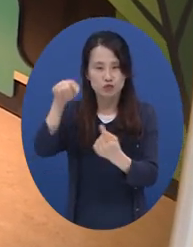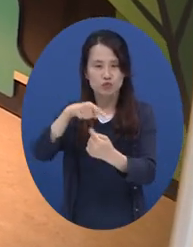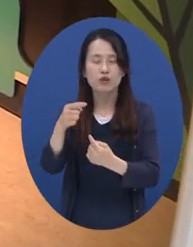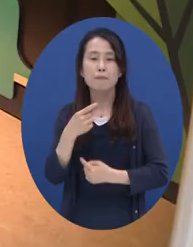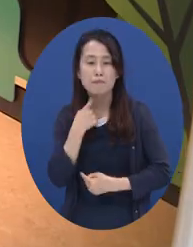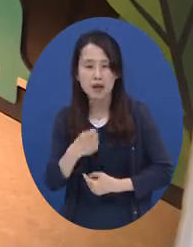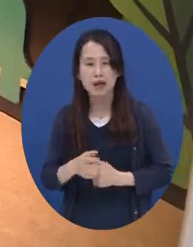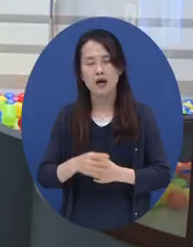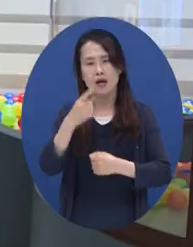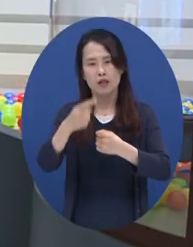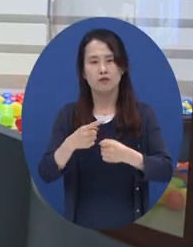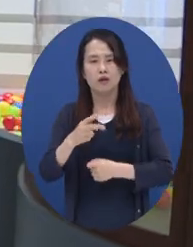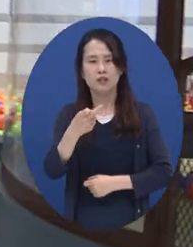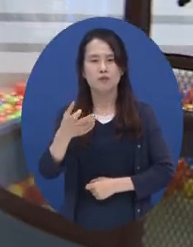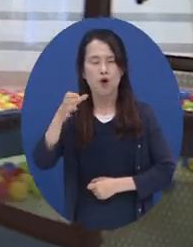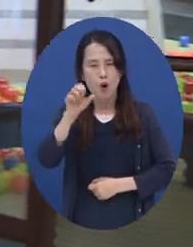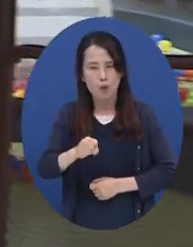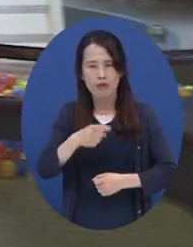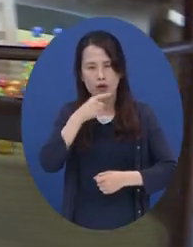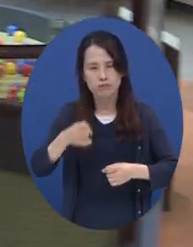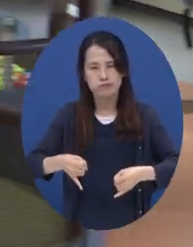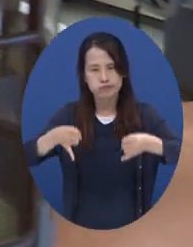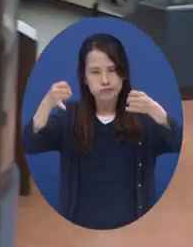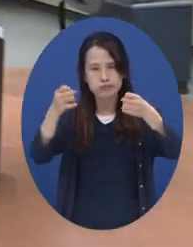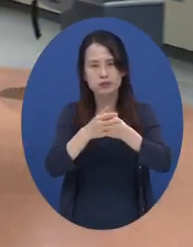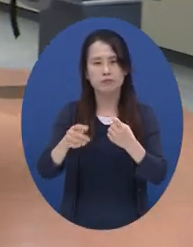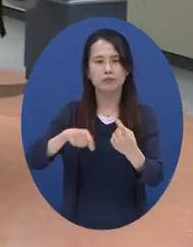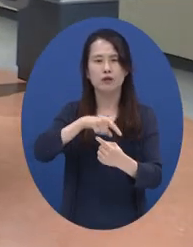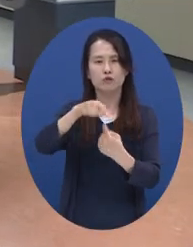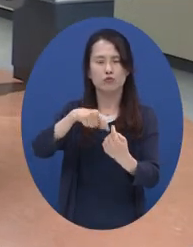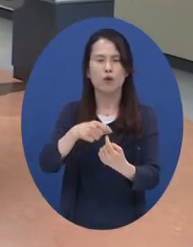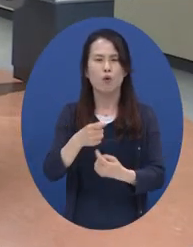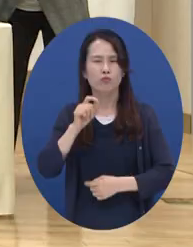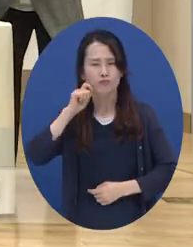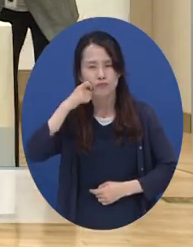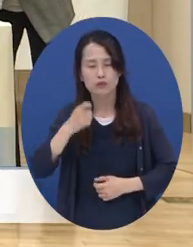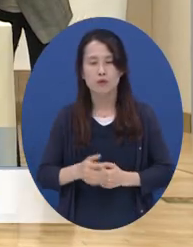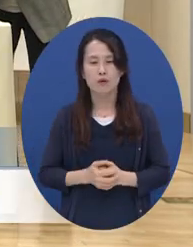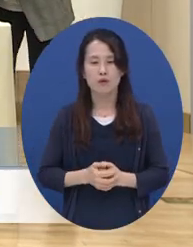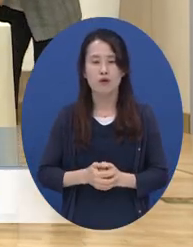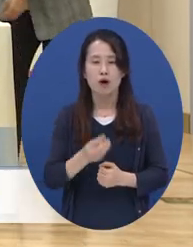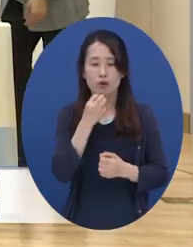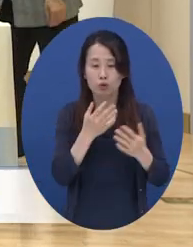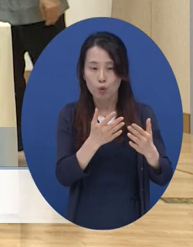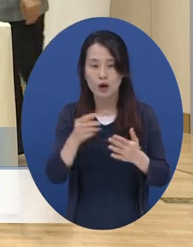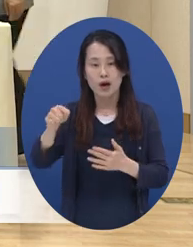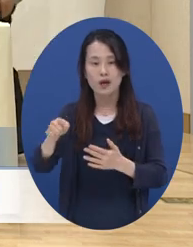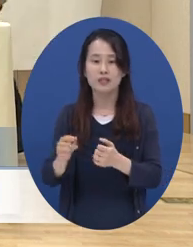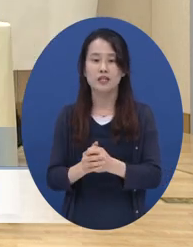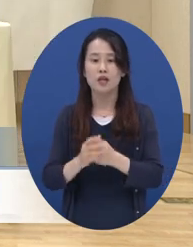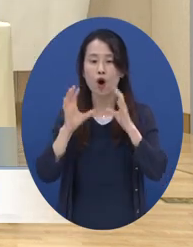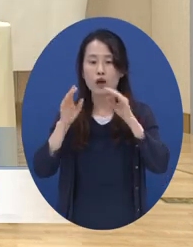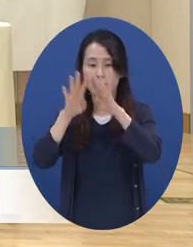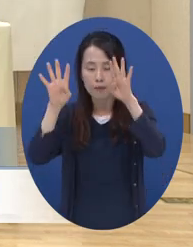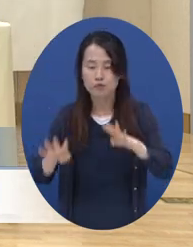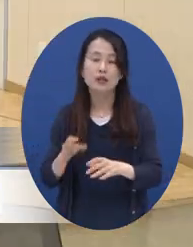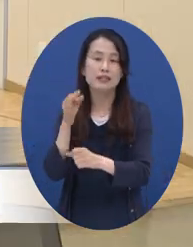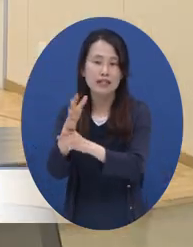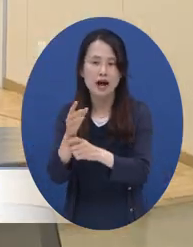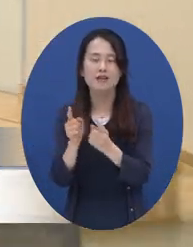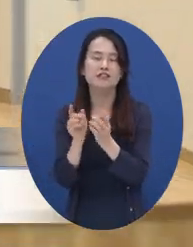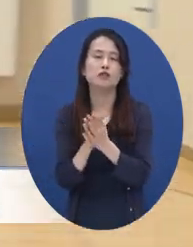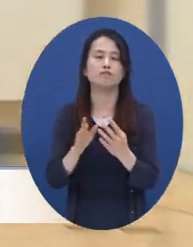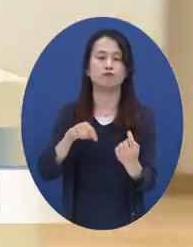동두천이 운영해왔지만 매년 17억 원가량의 적자로 버거운 상황. 경기도는 동두천시의 경기 북부